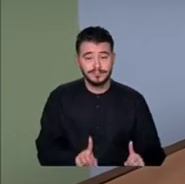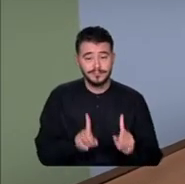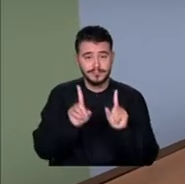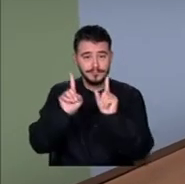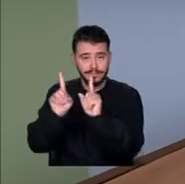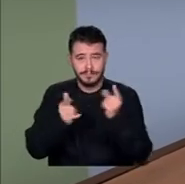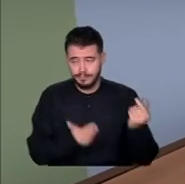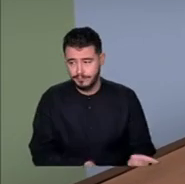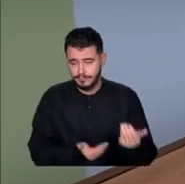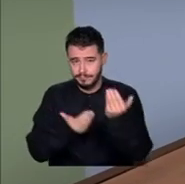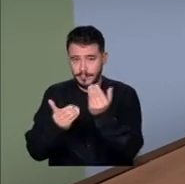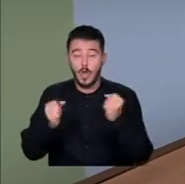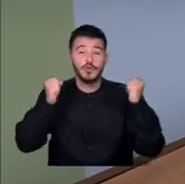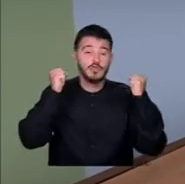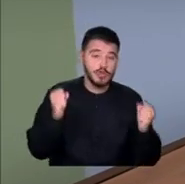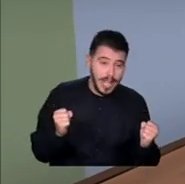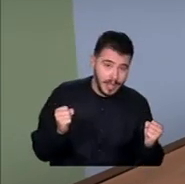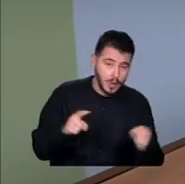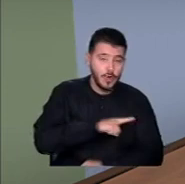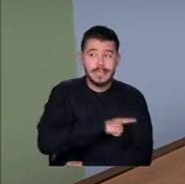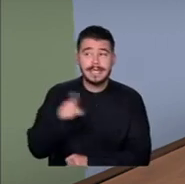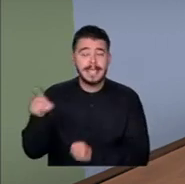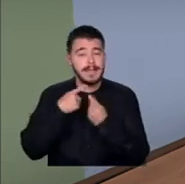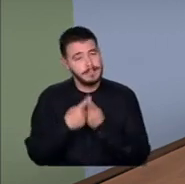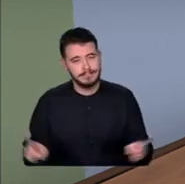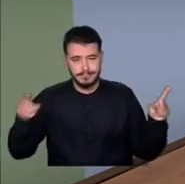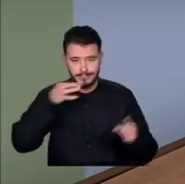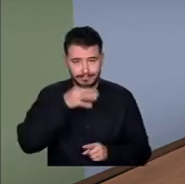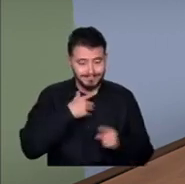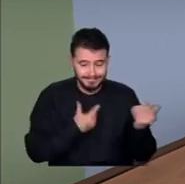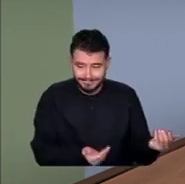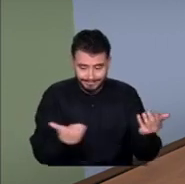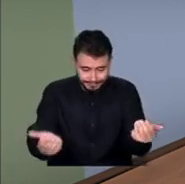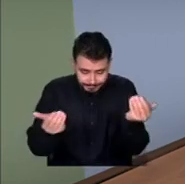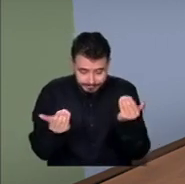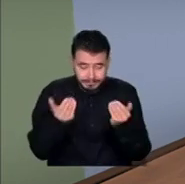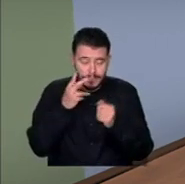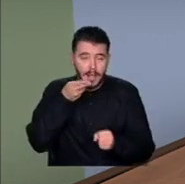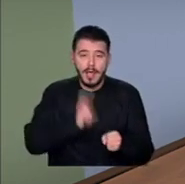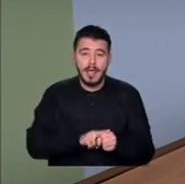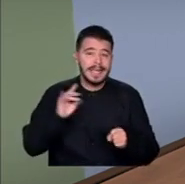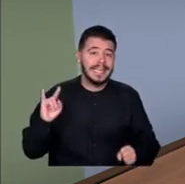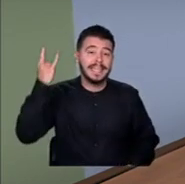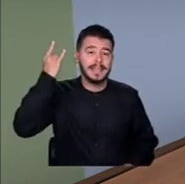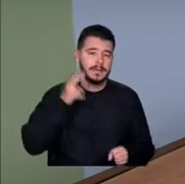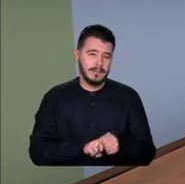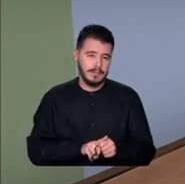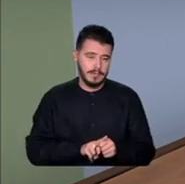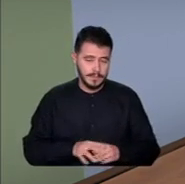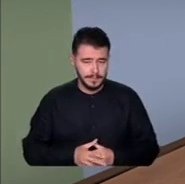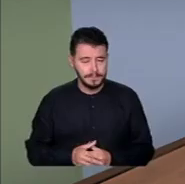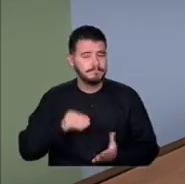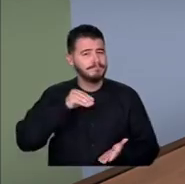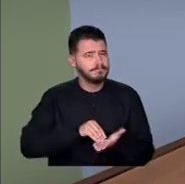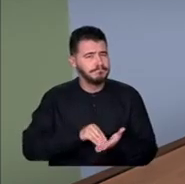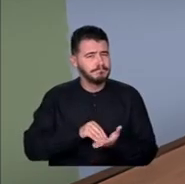γιατροί λένε ότι το παιδί μεταφέρθηκε νεκρό. Μιλώ για το τελευταίο, για τον Παναγιωτάκη. Και θυμίζω και μια λεπτομέρεια ακόμα.